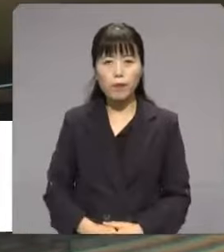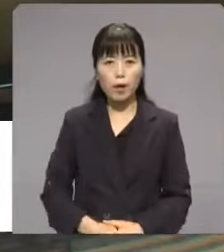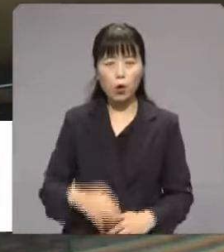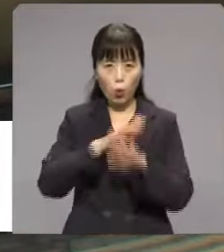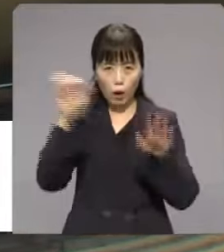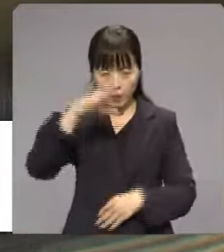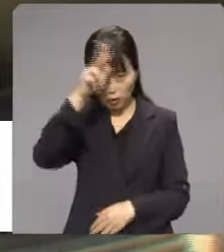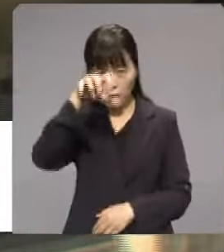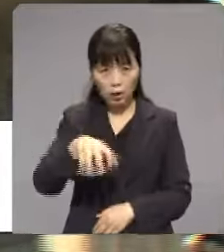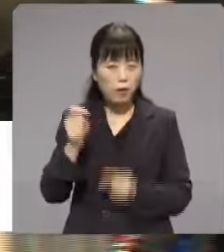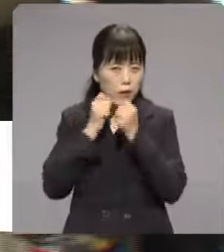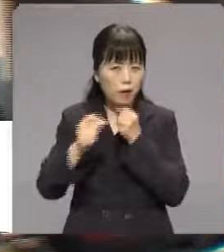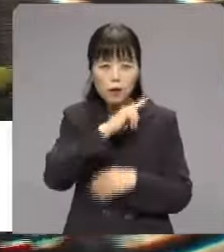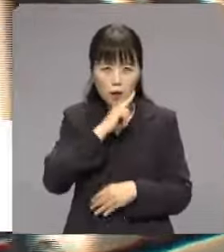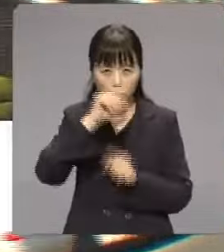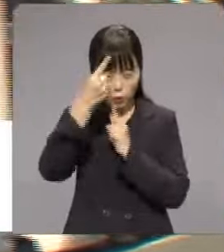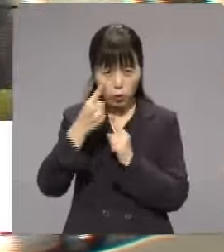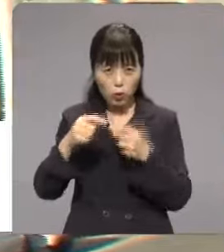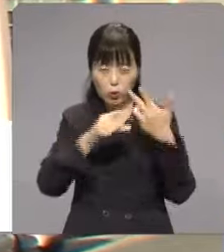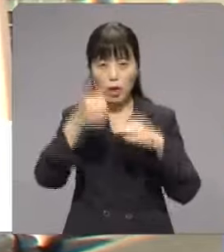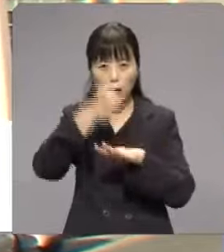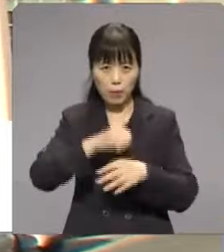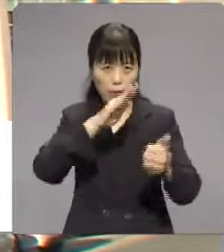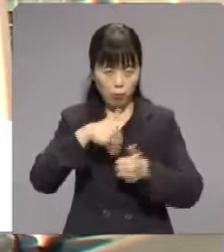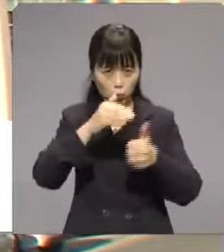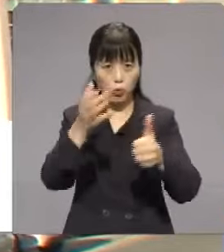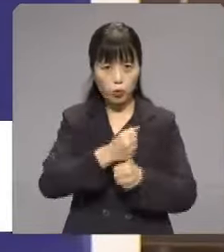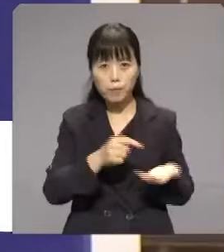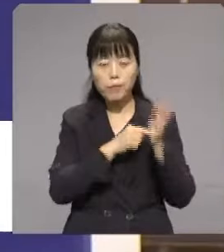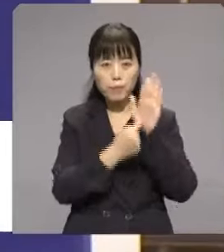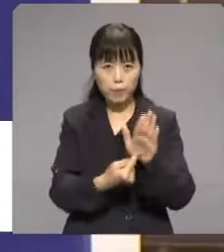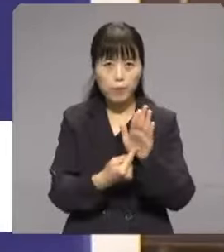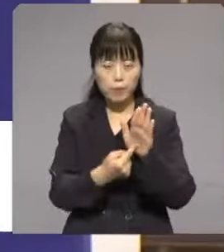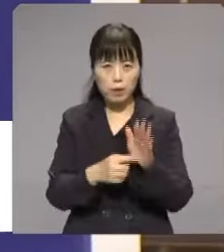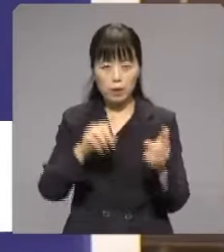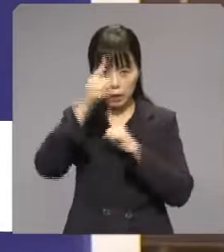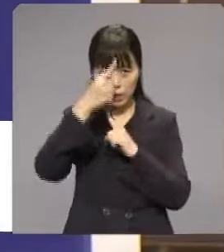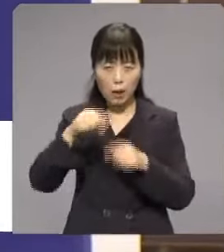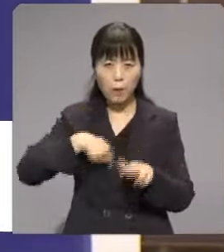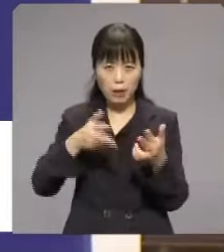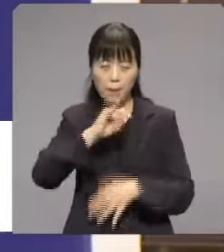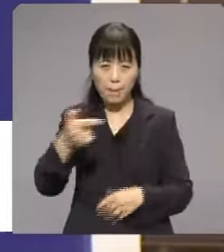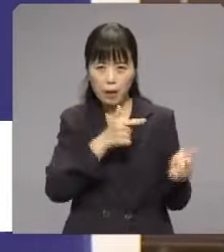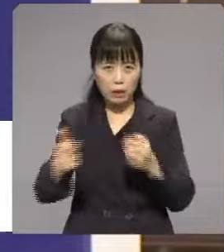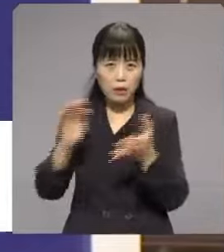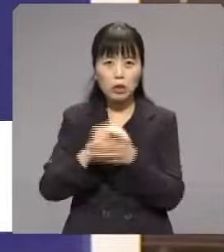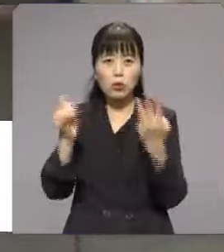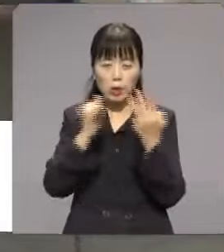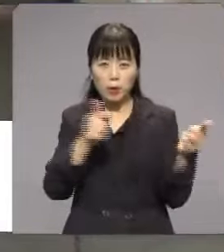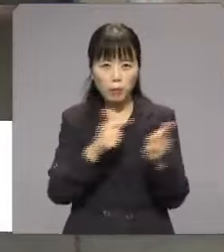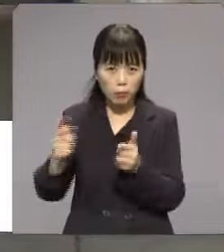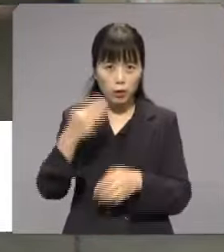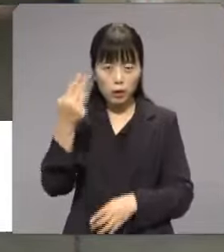광면 경찰서는 하기 혐의로 이시를 지난 달말 불구속 송치했다고 밝혔습니다 이시는 자신의 팬등 지인 세명으로부터